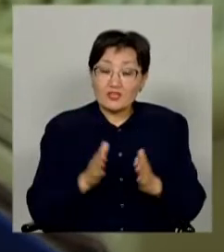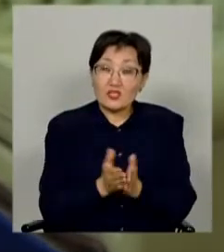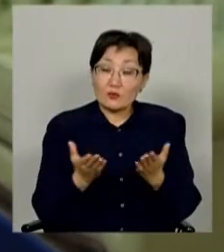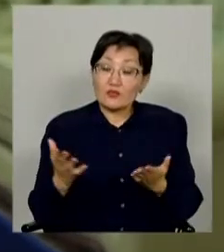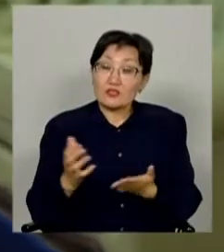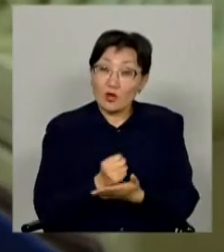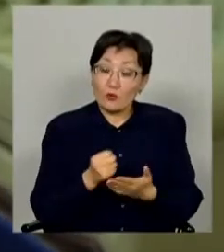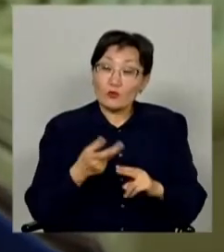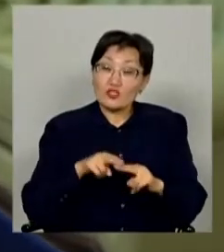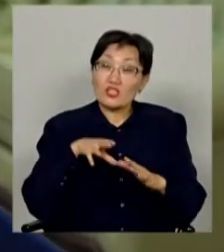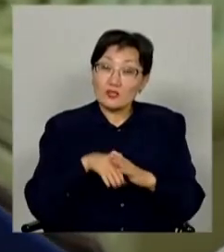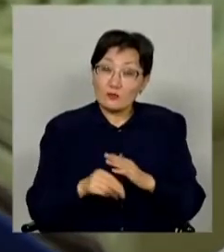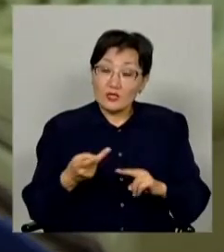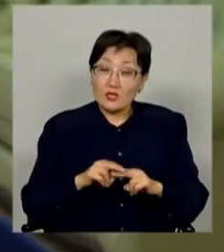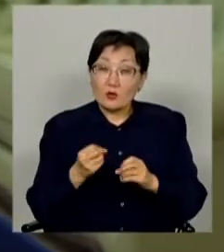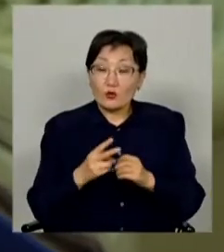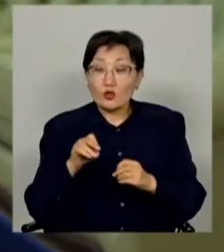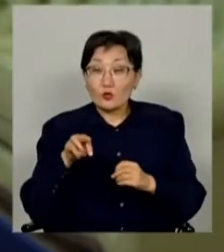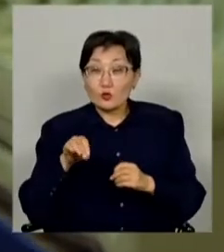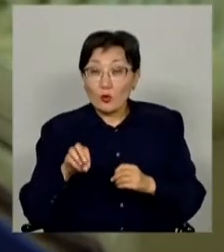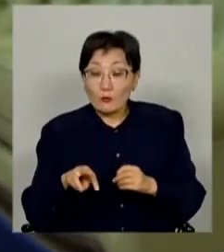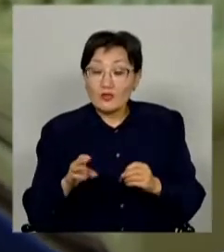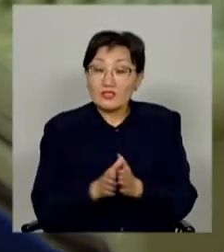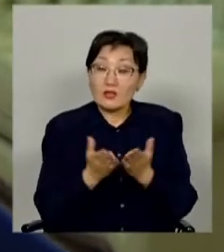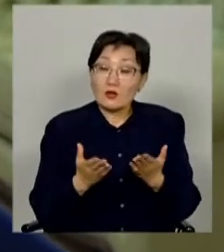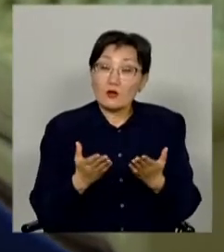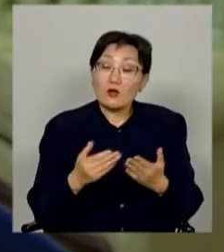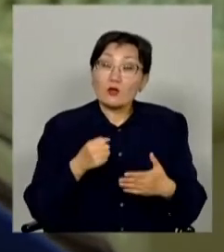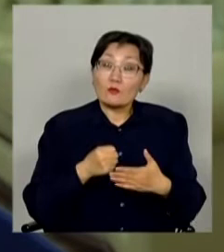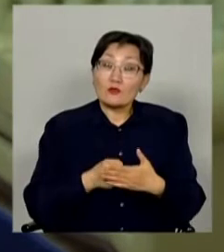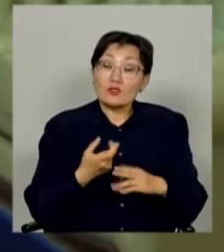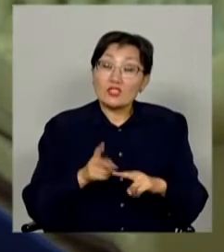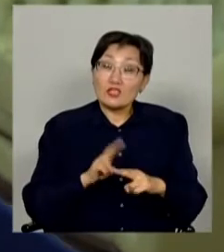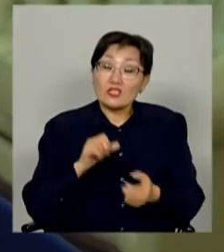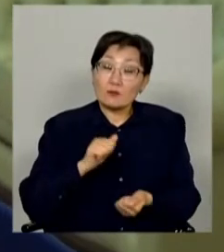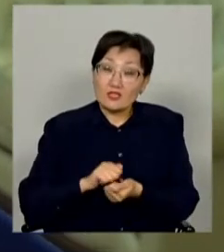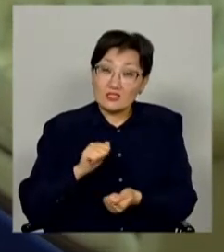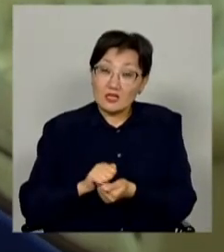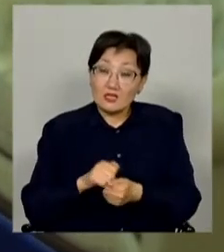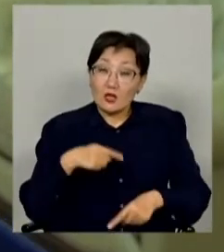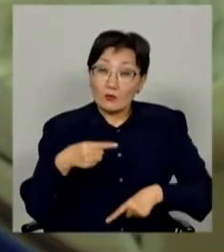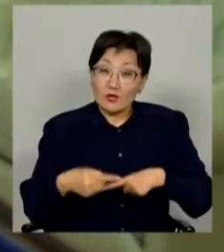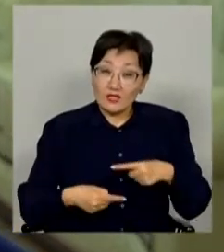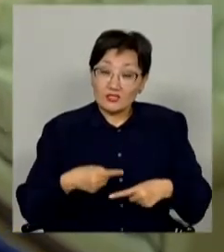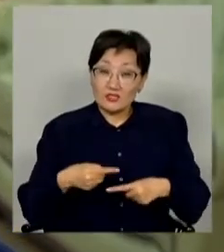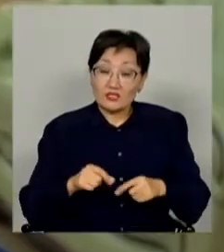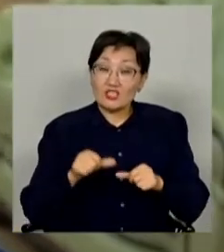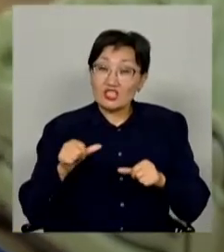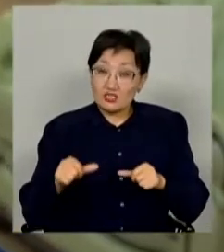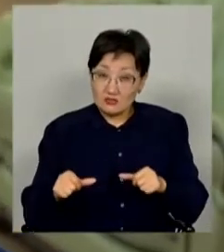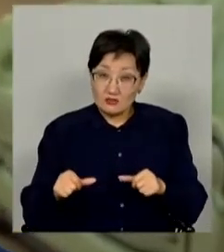соларды енгіздік. Сосын бұл 12 томдықтың басқа осыған дейін жарық көрген мұраларынан